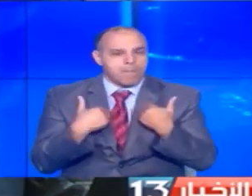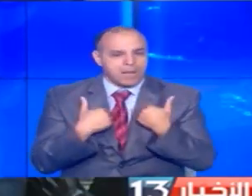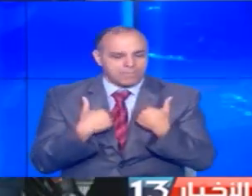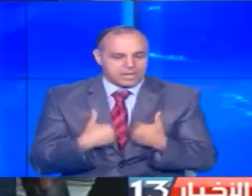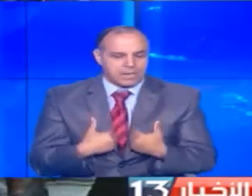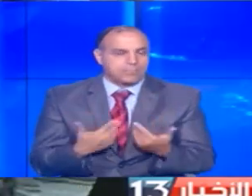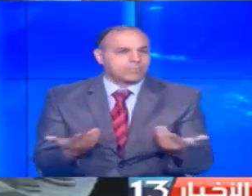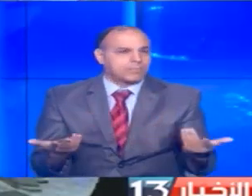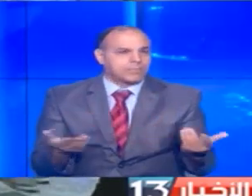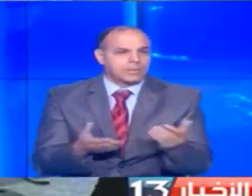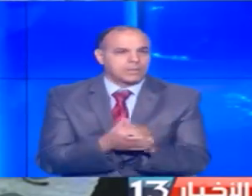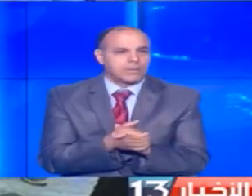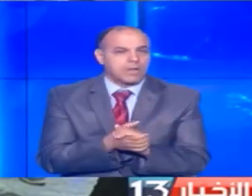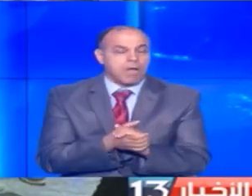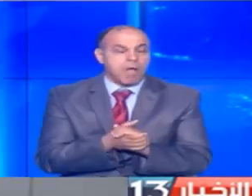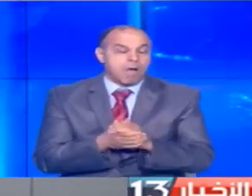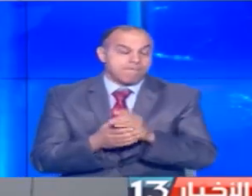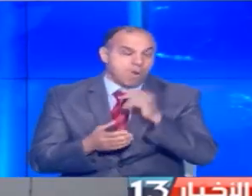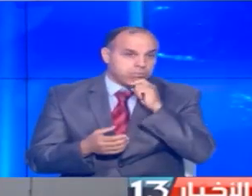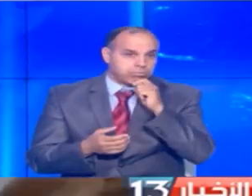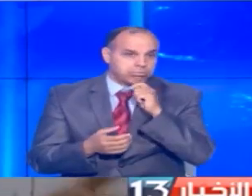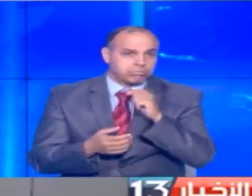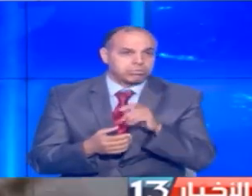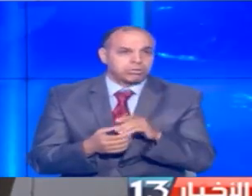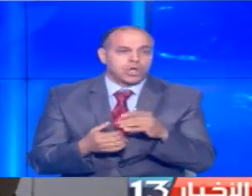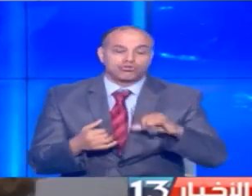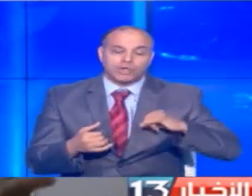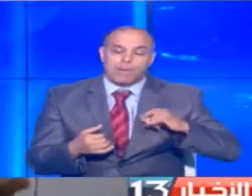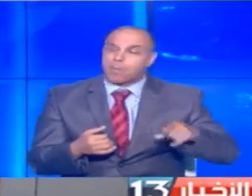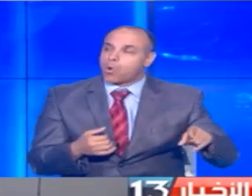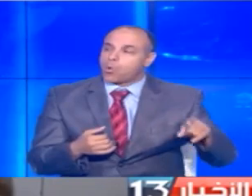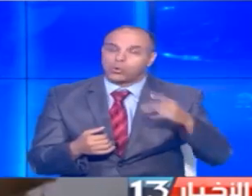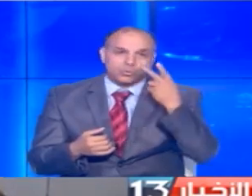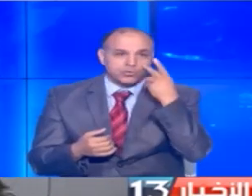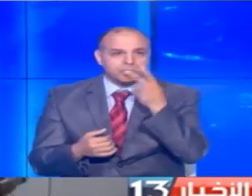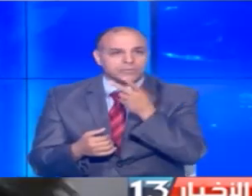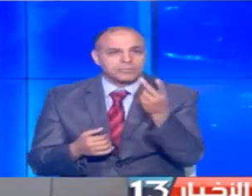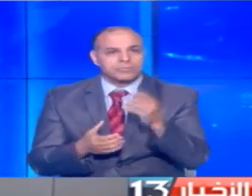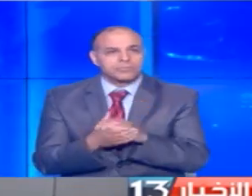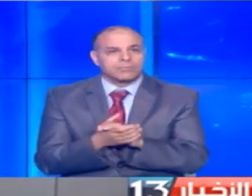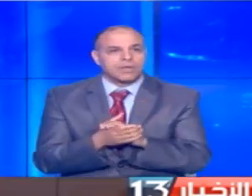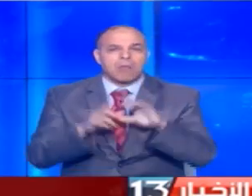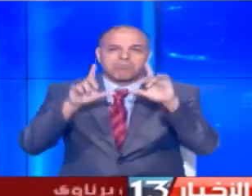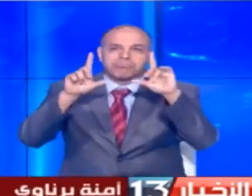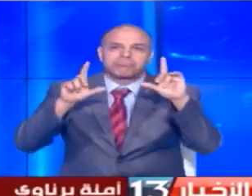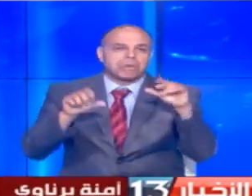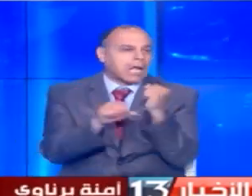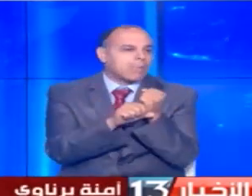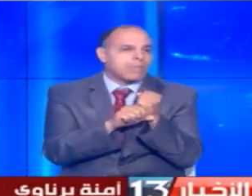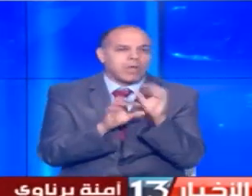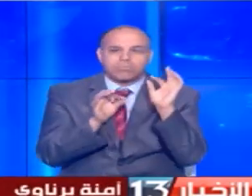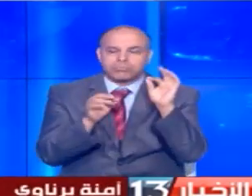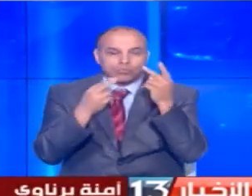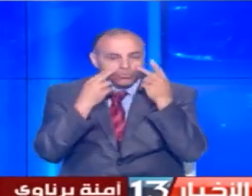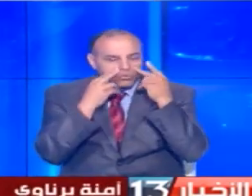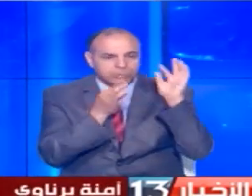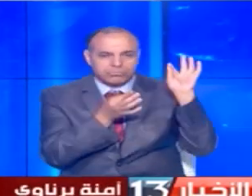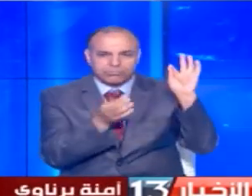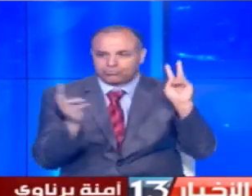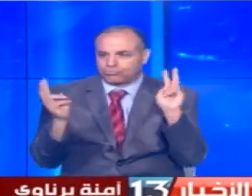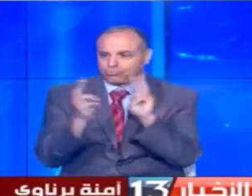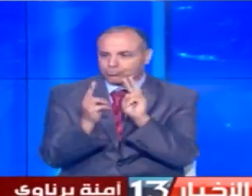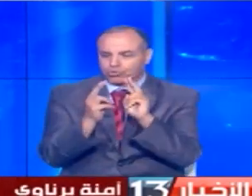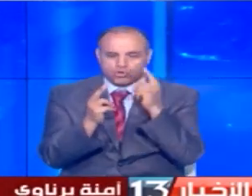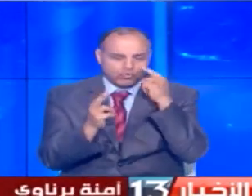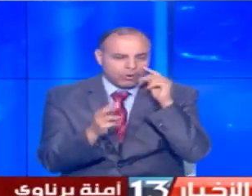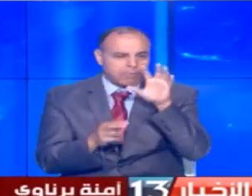بالنسبه لي نحنا الفنانين. فرصه للشباب باش معناتها اكسبوزيو خدمهم، باش نتعرفوا على بعضنا